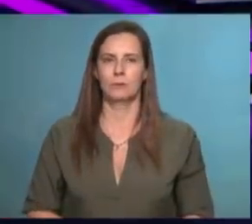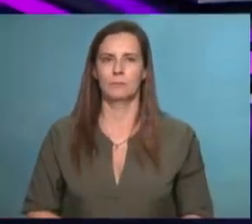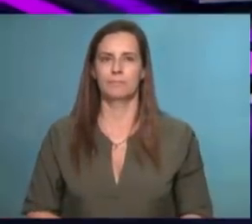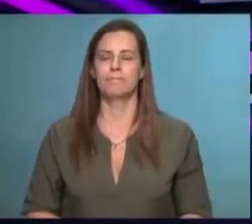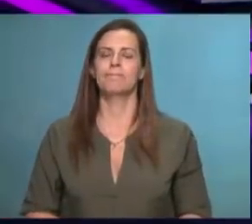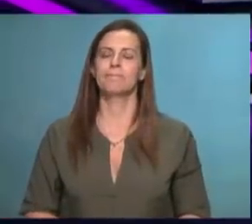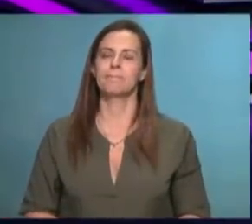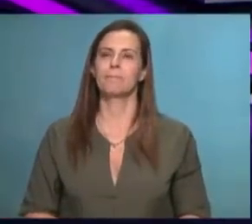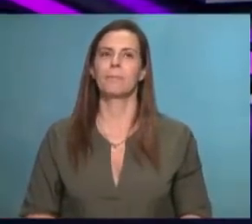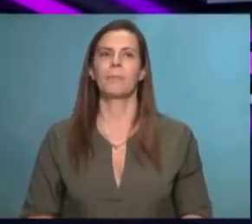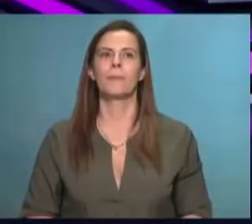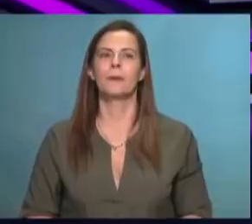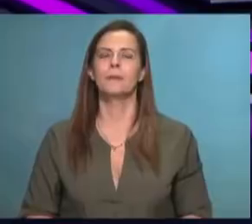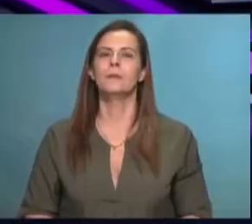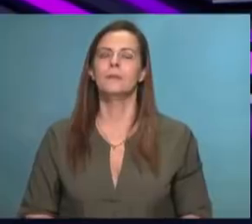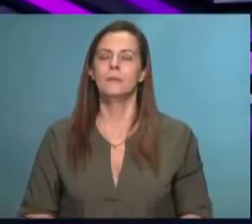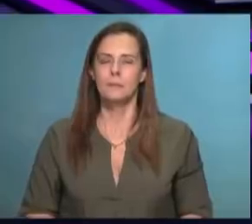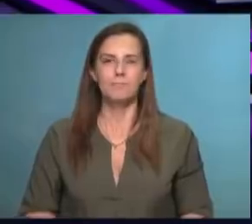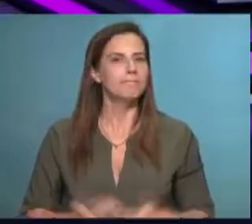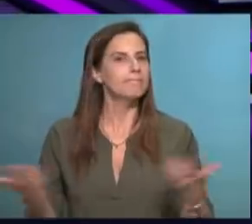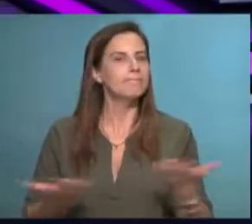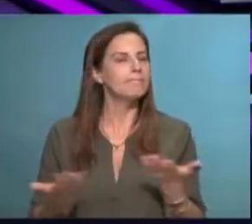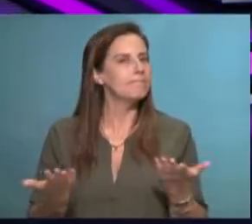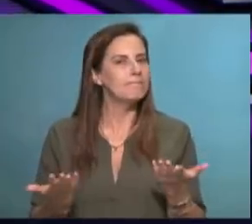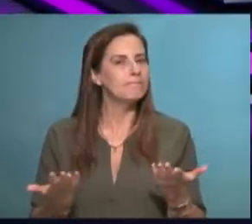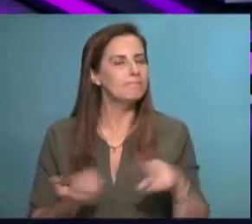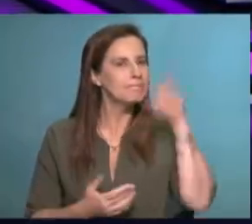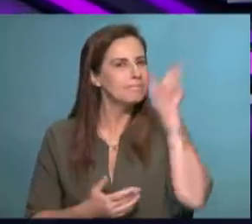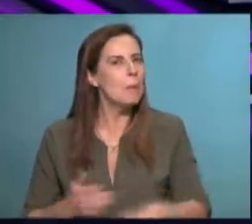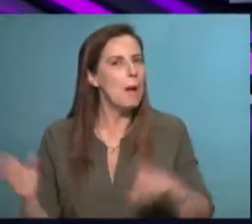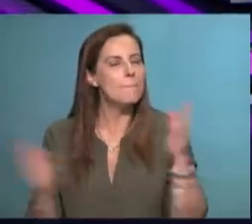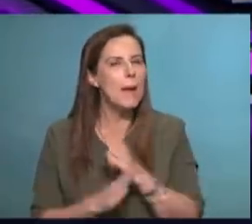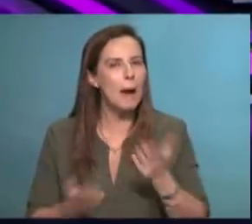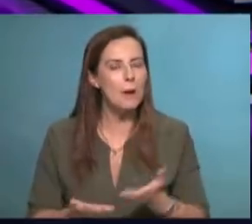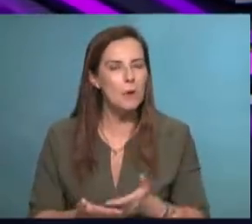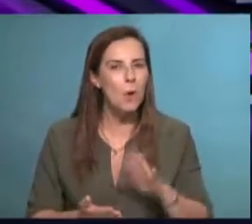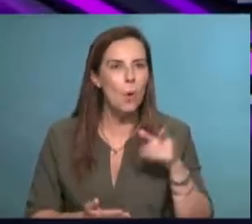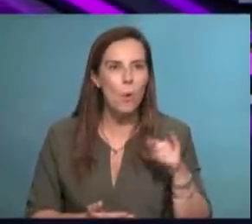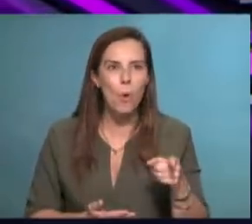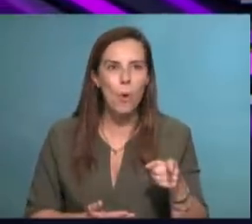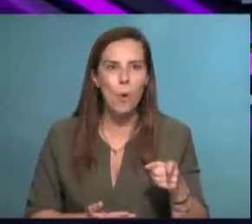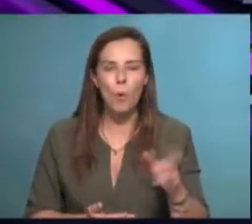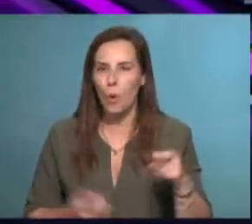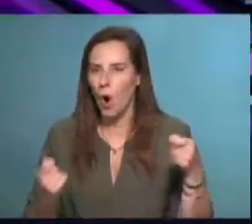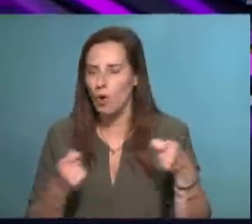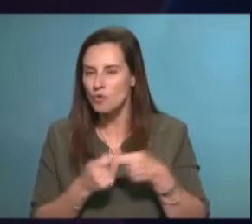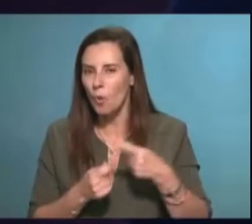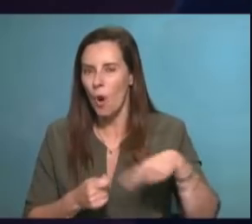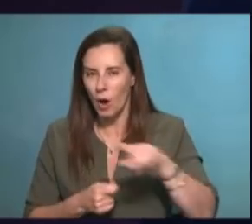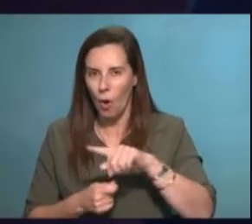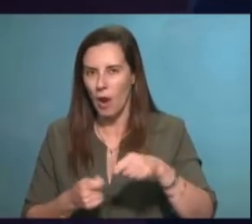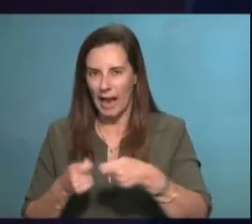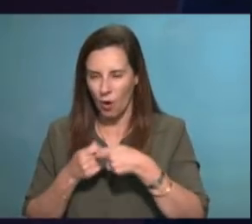שלום גל, לילה טוב. לילה טוב. אז מה אנחנו יודעים על אשרף? אולי לא משוייך, למרות שכל הארגונים הפלסטינים